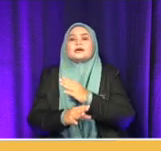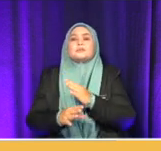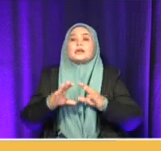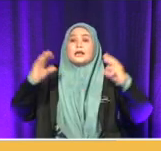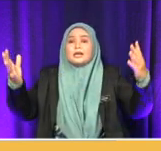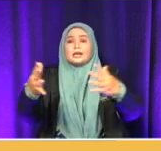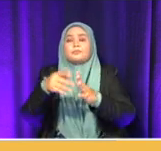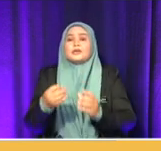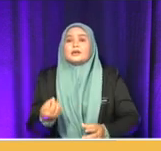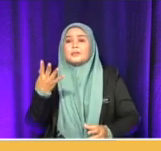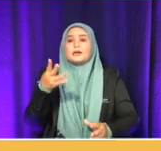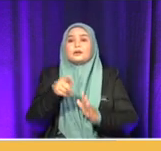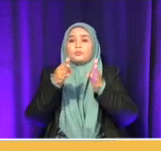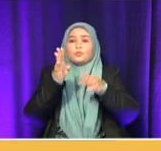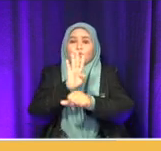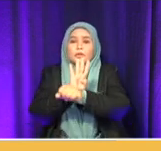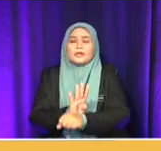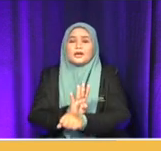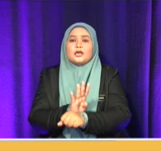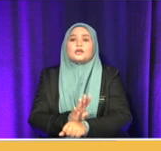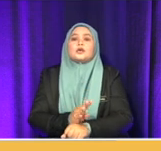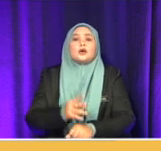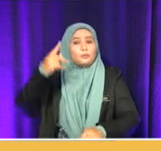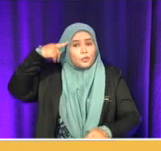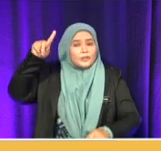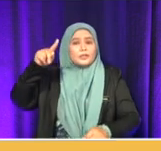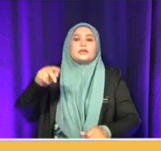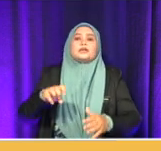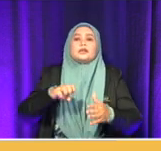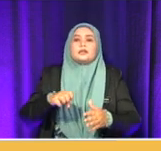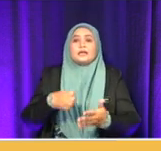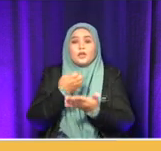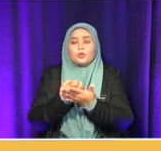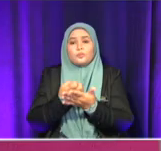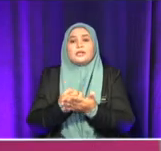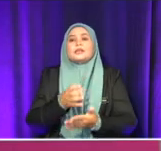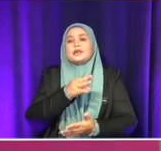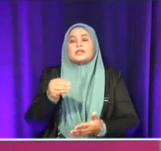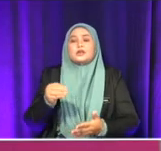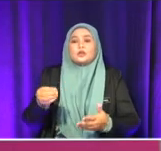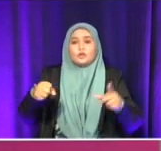perkembangan kebudayaan politik ekonomi dan juga Social